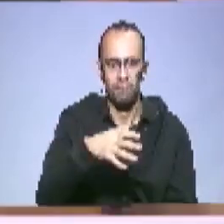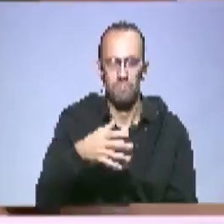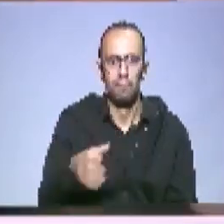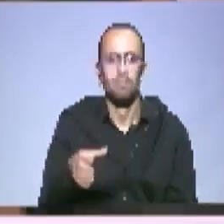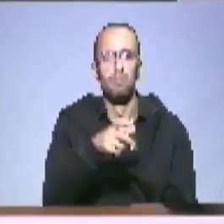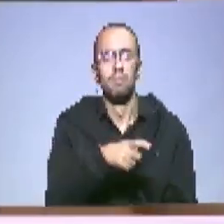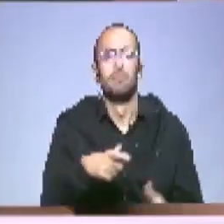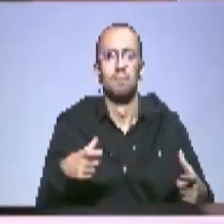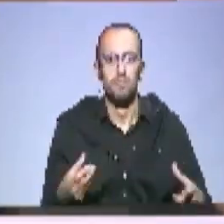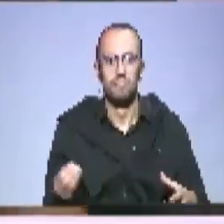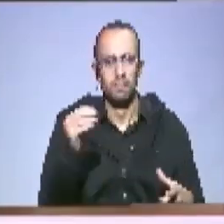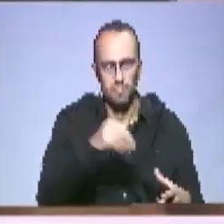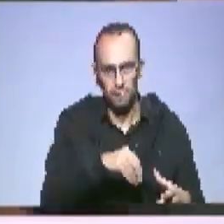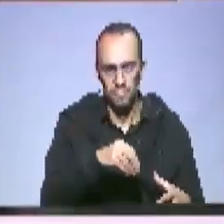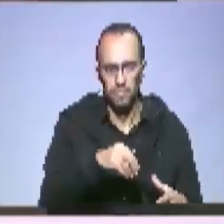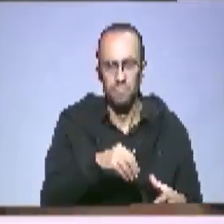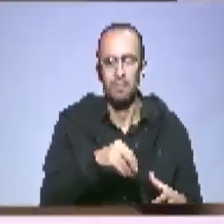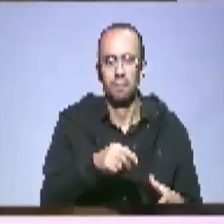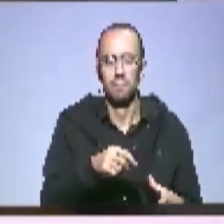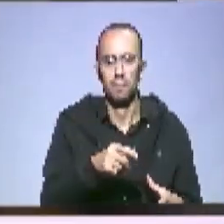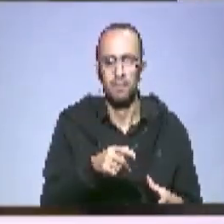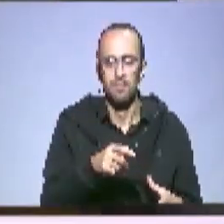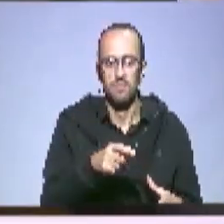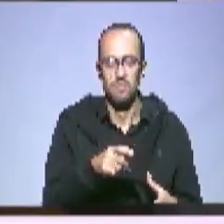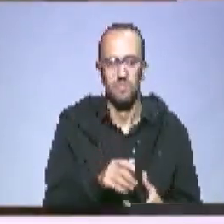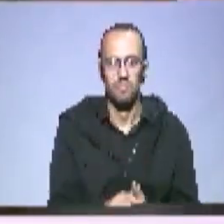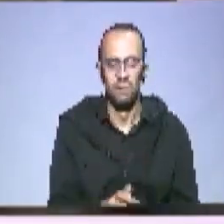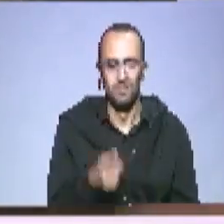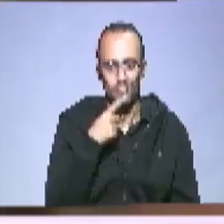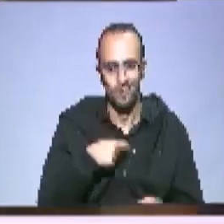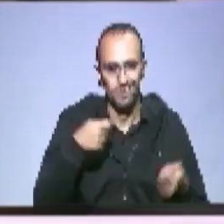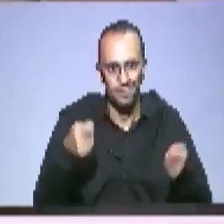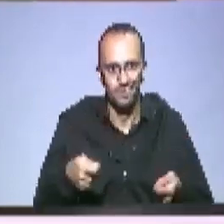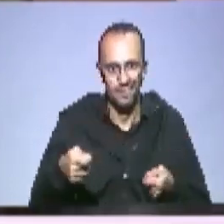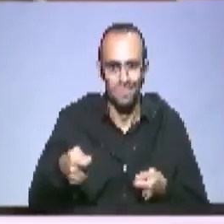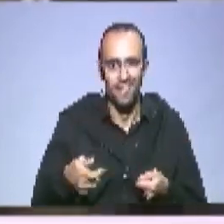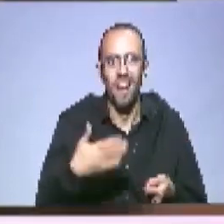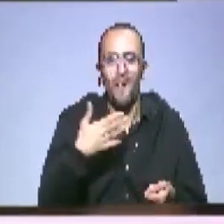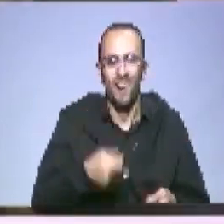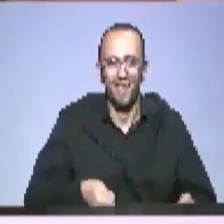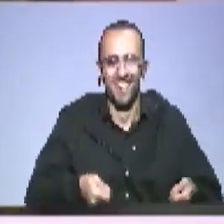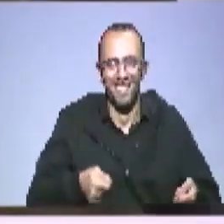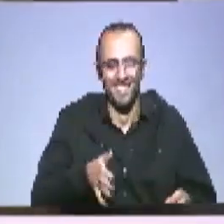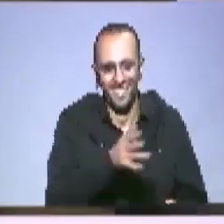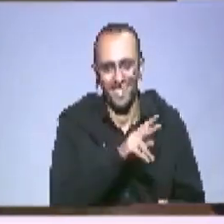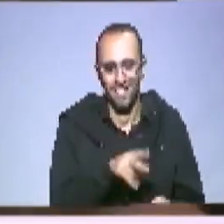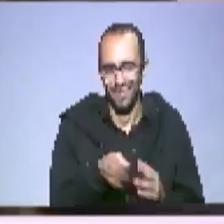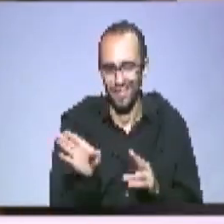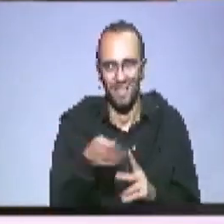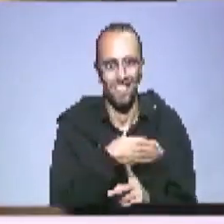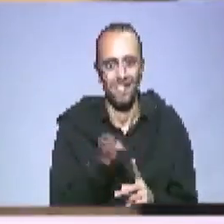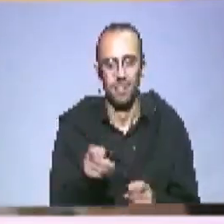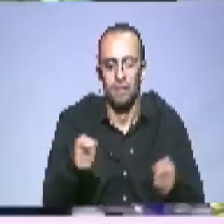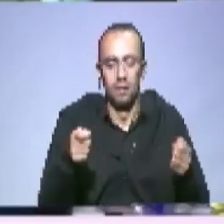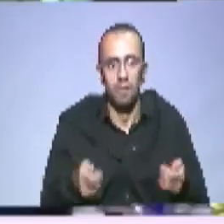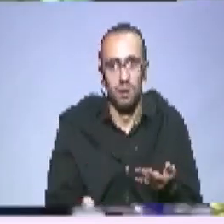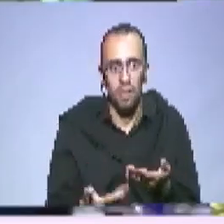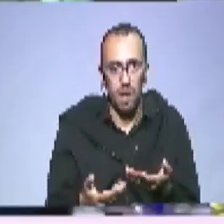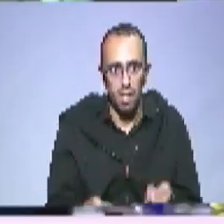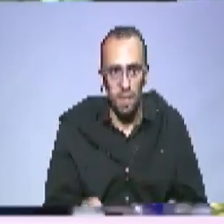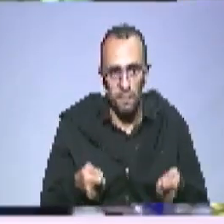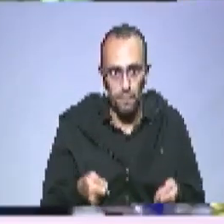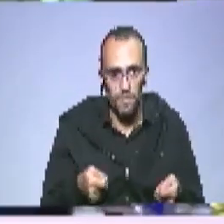ننزلها كده في الصينيه ونبتدي نخبط عليها كده ثلاث اربع خبطات، نطلع الهواء اللي فيها ونبتدي نوديها الفرن تقعد